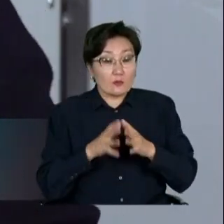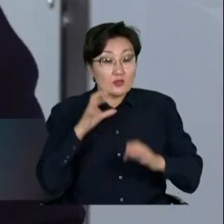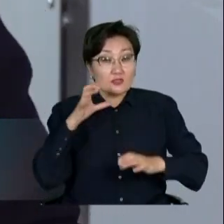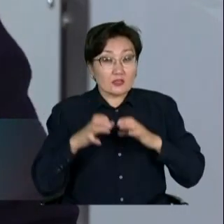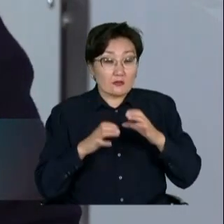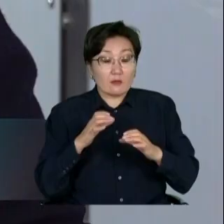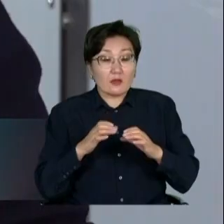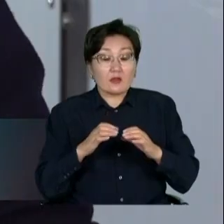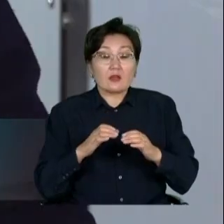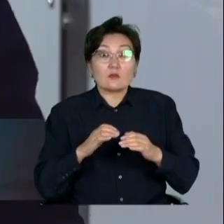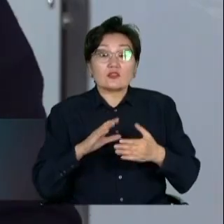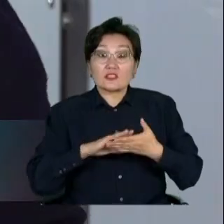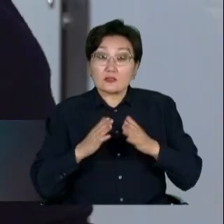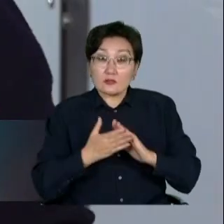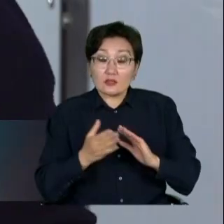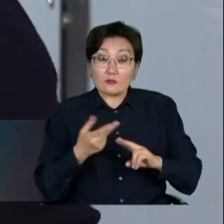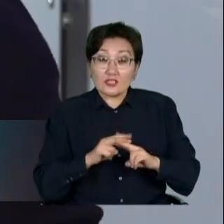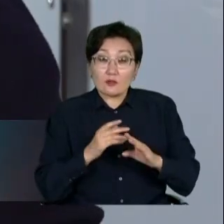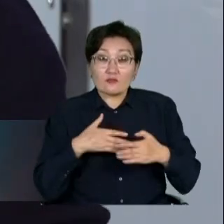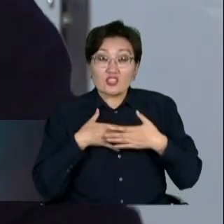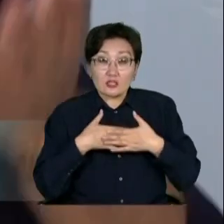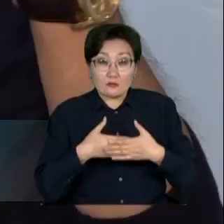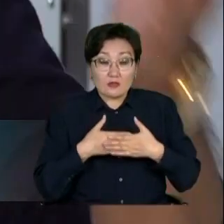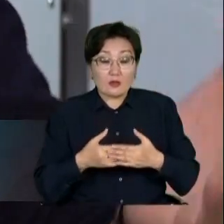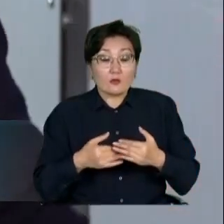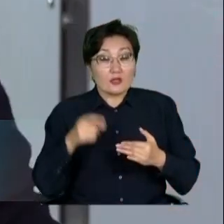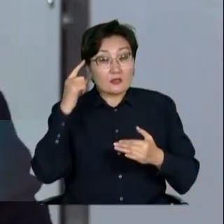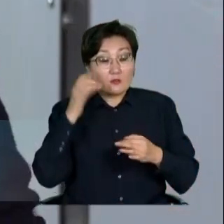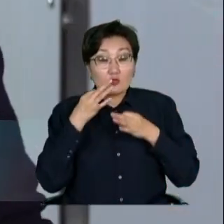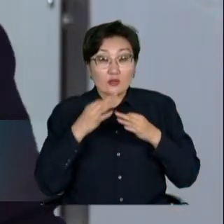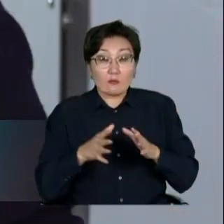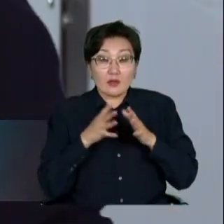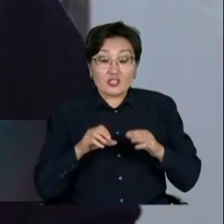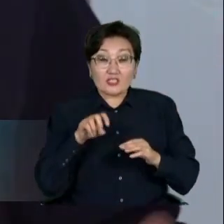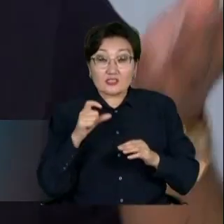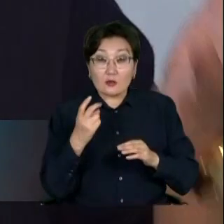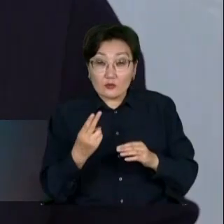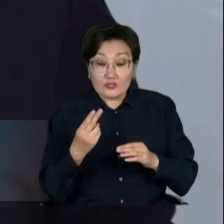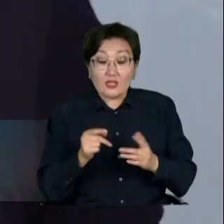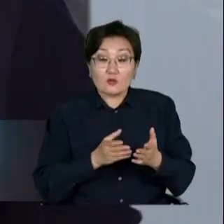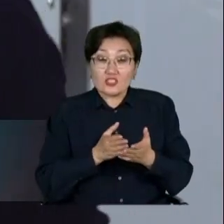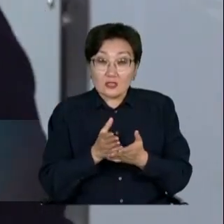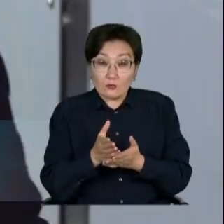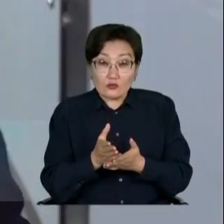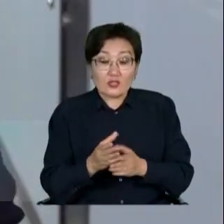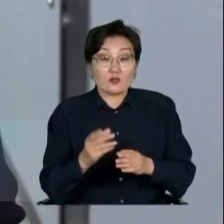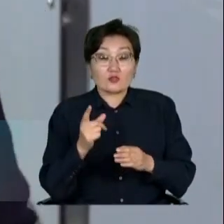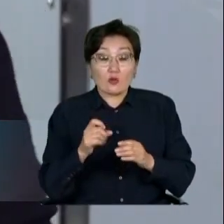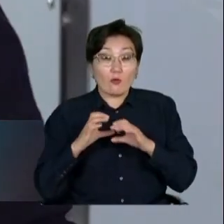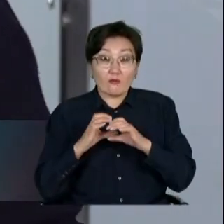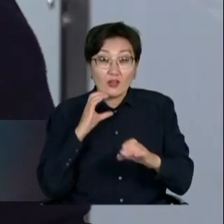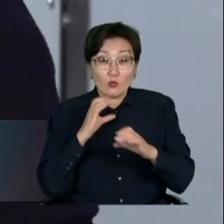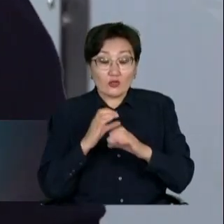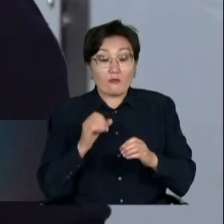международные обязательства. Опять же, мы этим дышим. Вот представьте себе, любая большая ТЭЦ, если туда заходит 100 вагонов